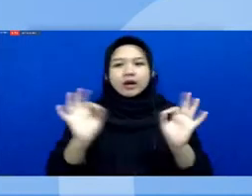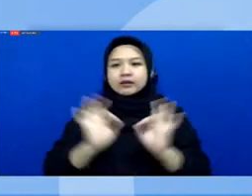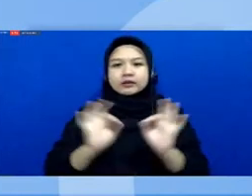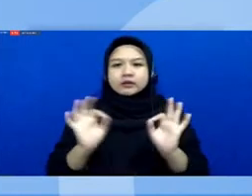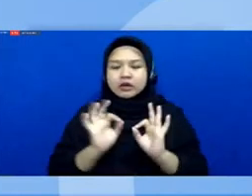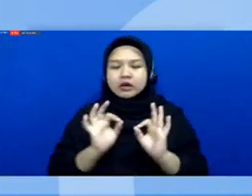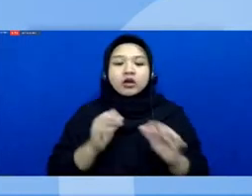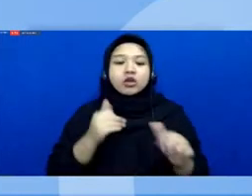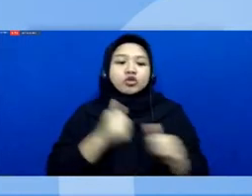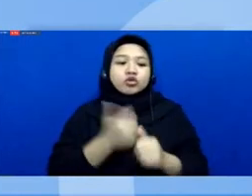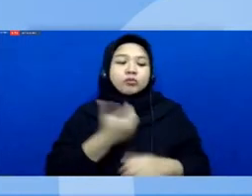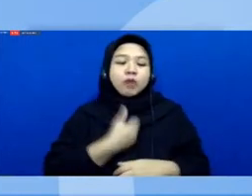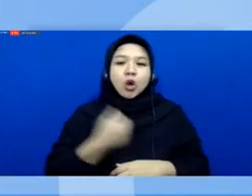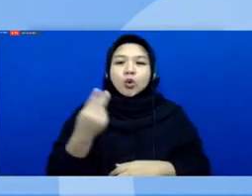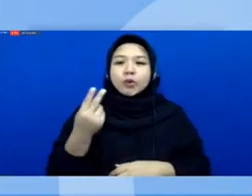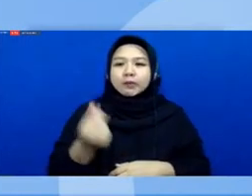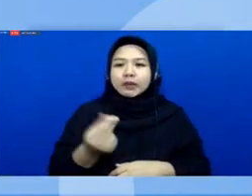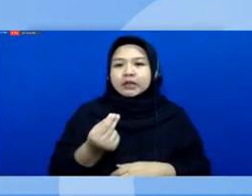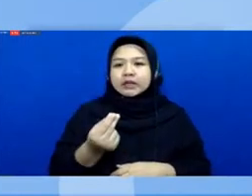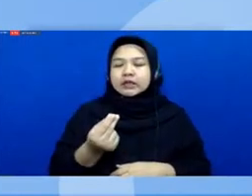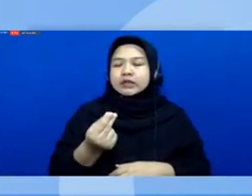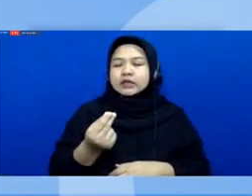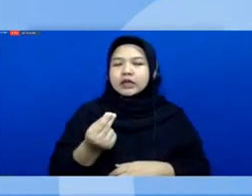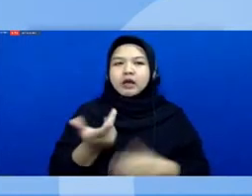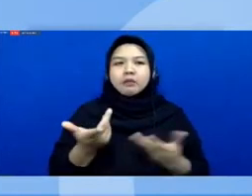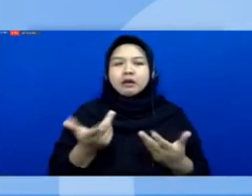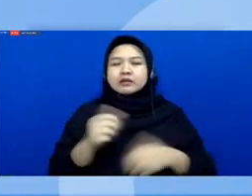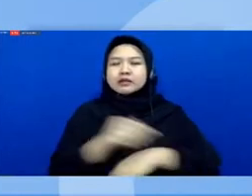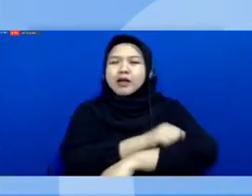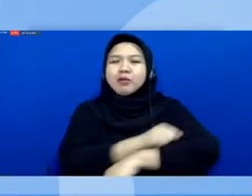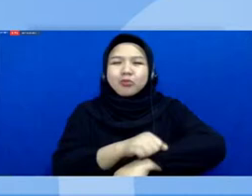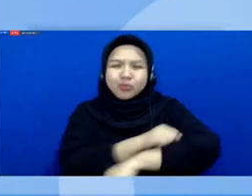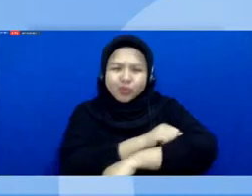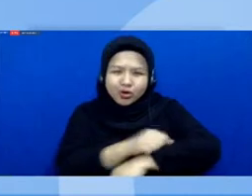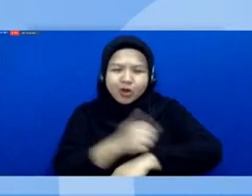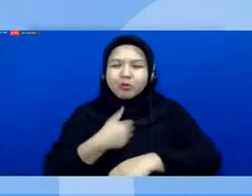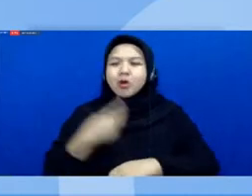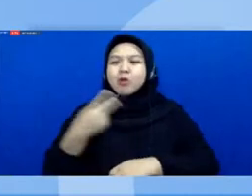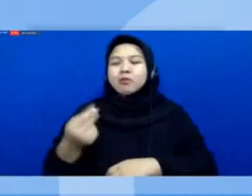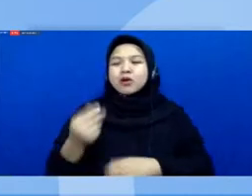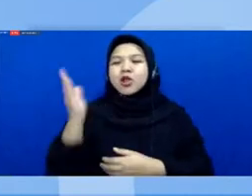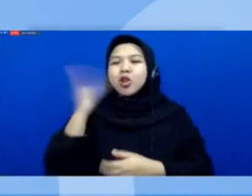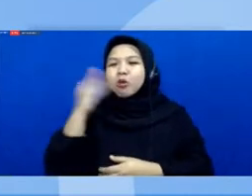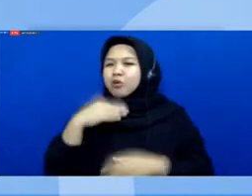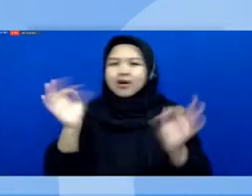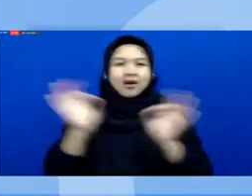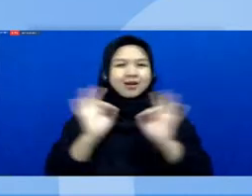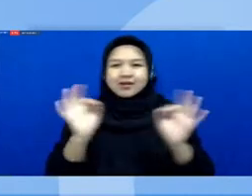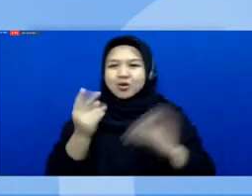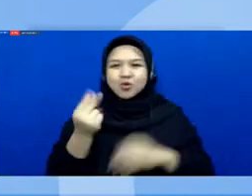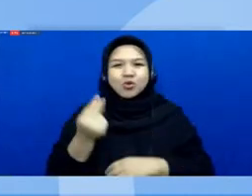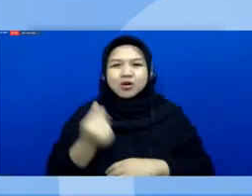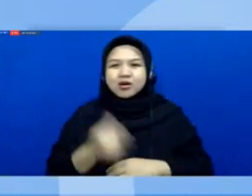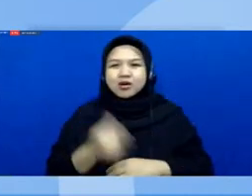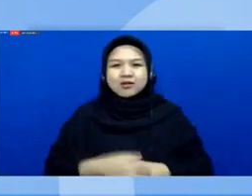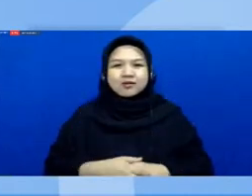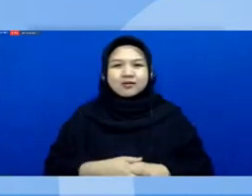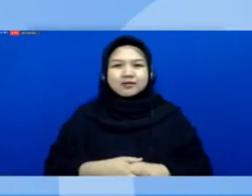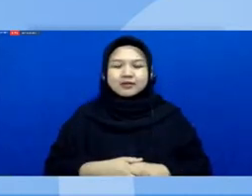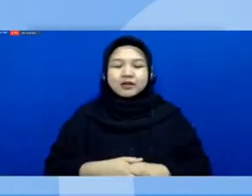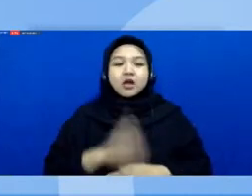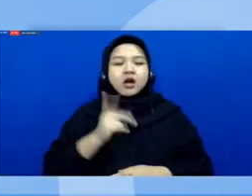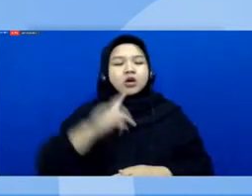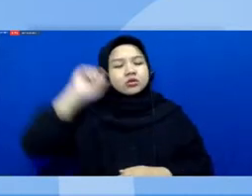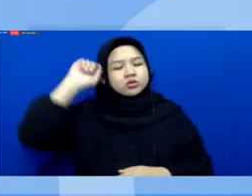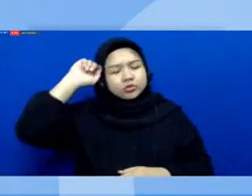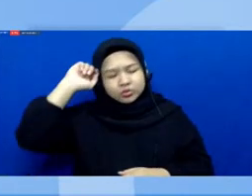gak tumbas nopo baru-baru sabun gak tumbas lombok men buatan nenten nek lagi sulit